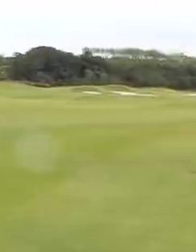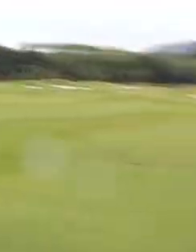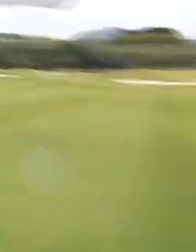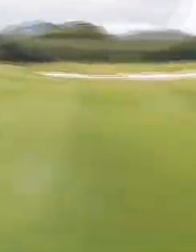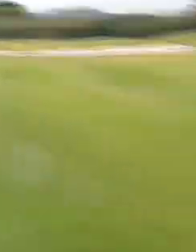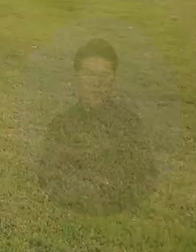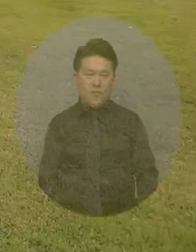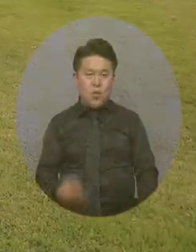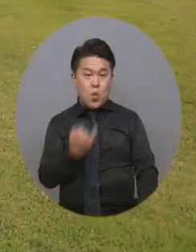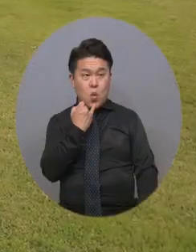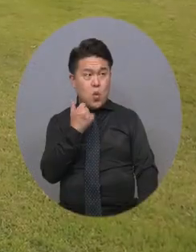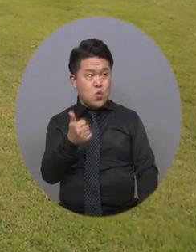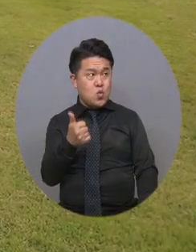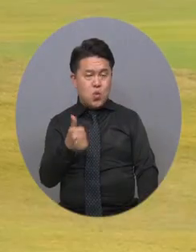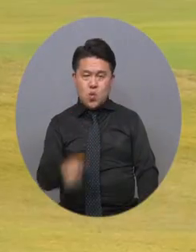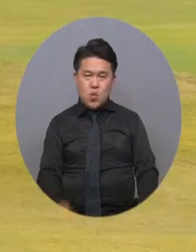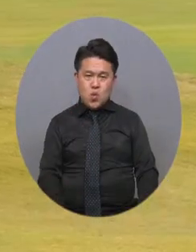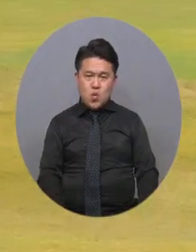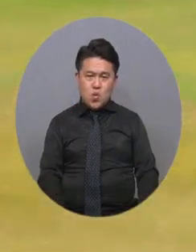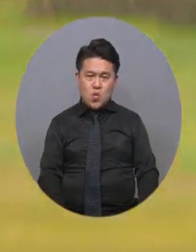나 빼드야.